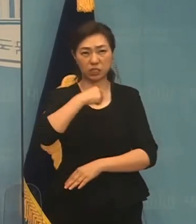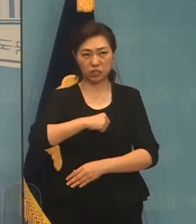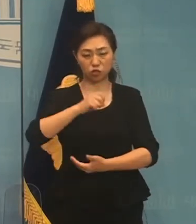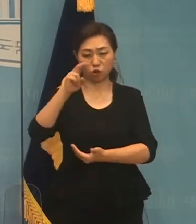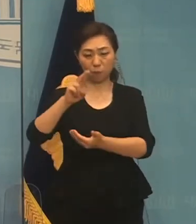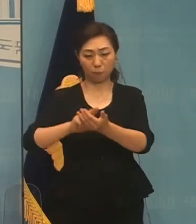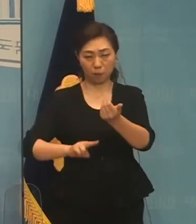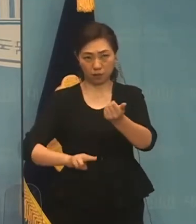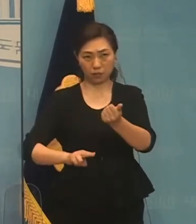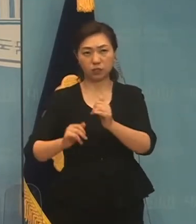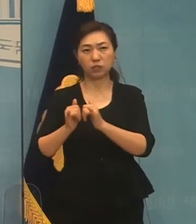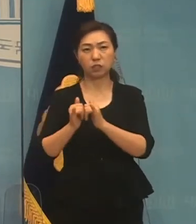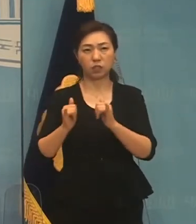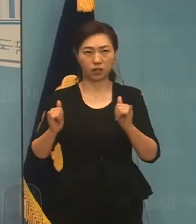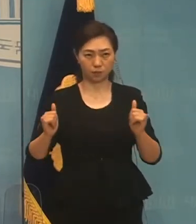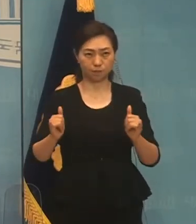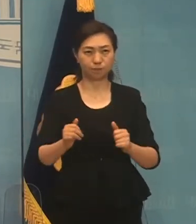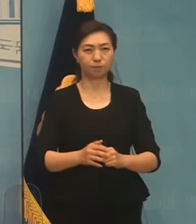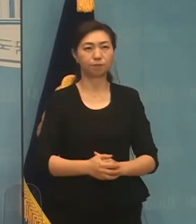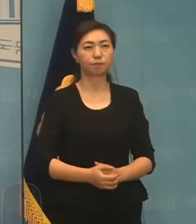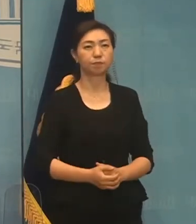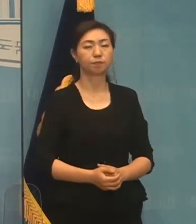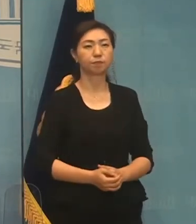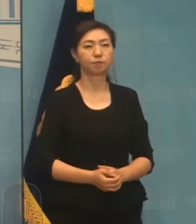물품을 판매한 자,